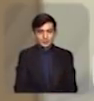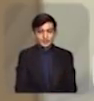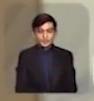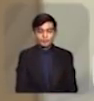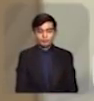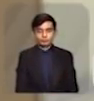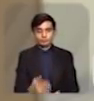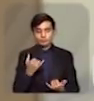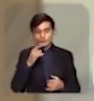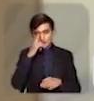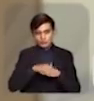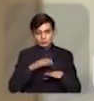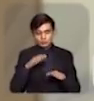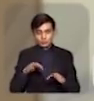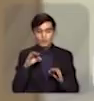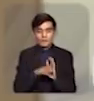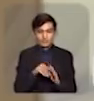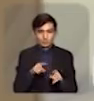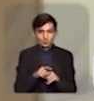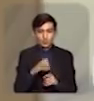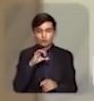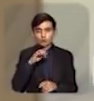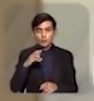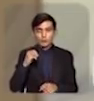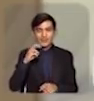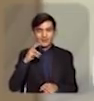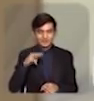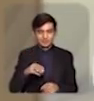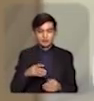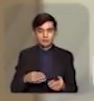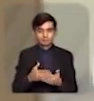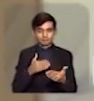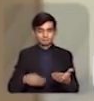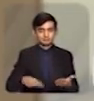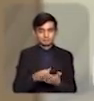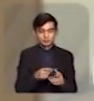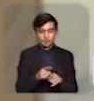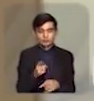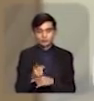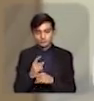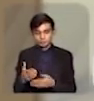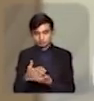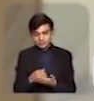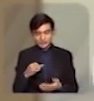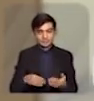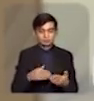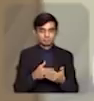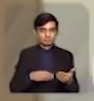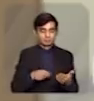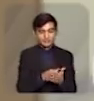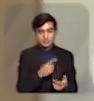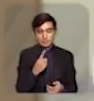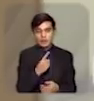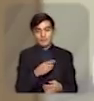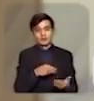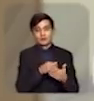біздің субъектілер алдын ала төлейді. Мысалы, аулайтын балығына алдын ала лимиттерін алдын ала төлеп, сосын барып, сосын аулайды.